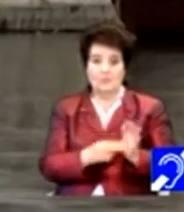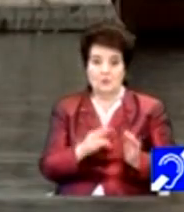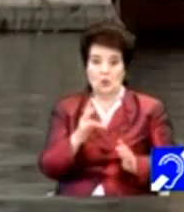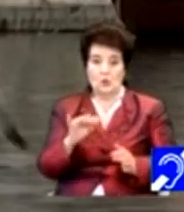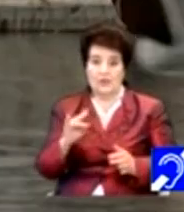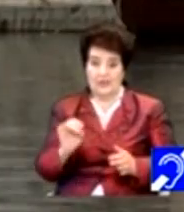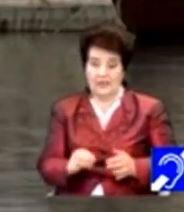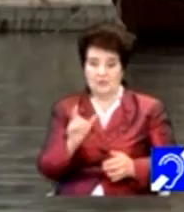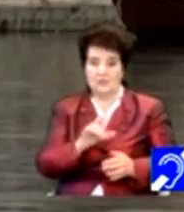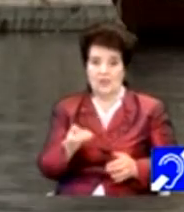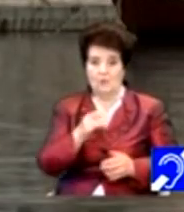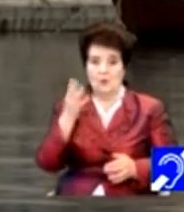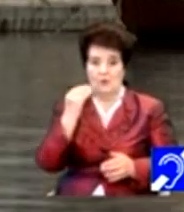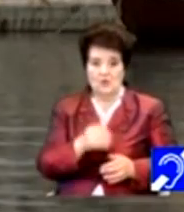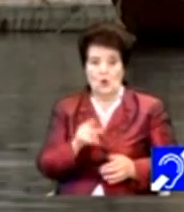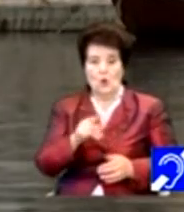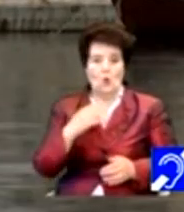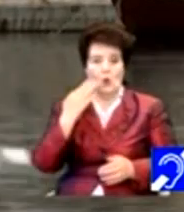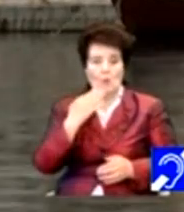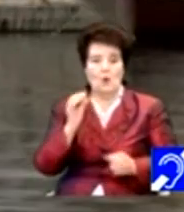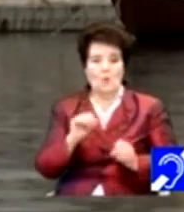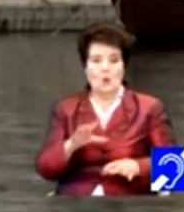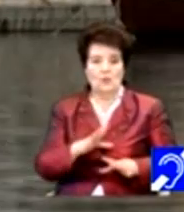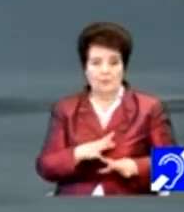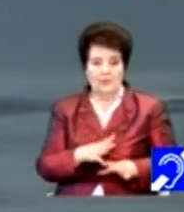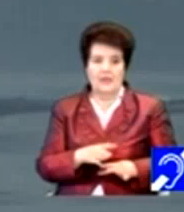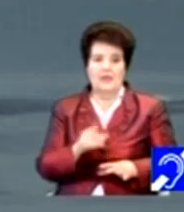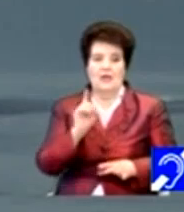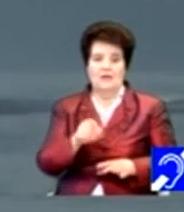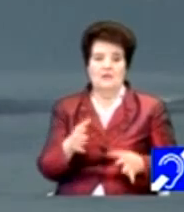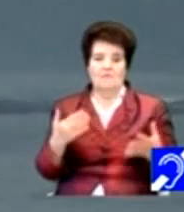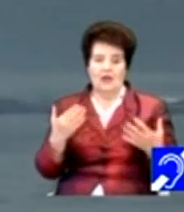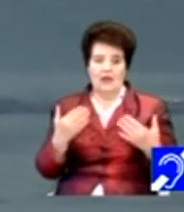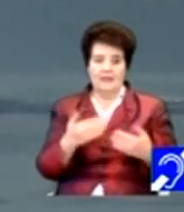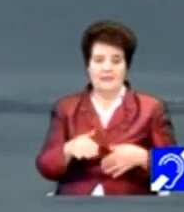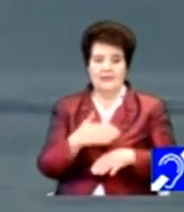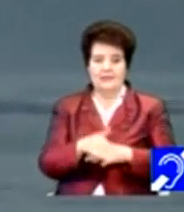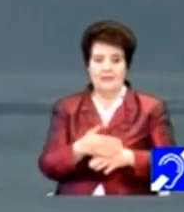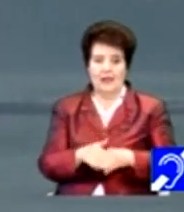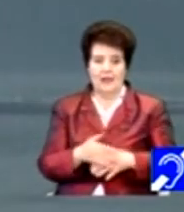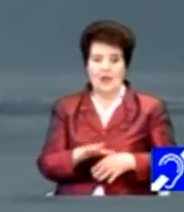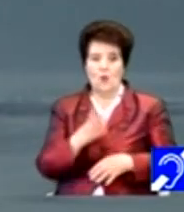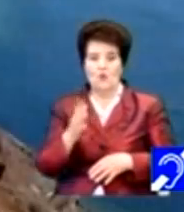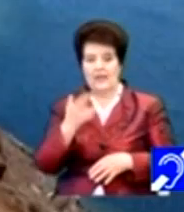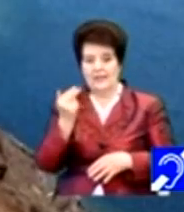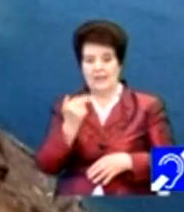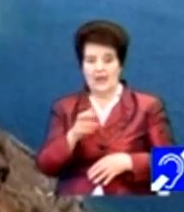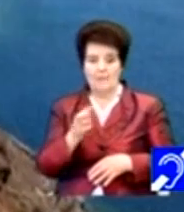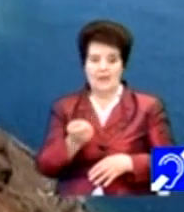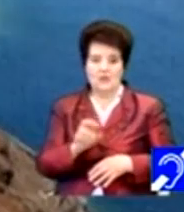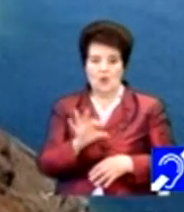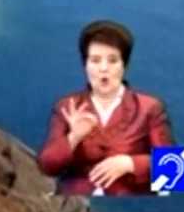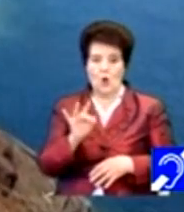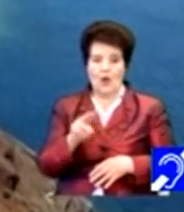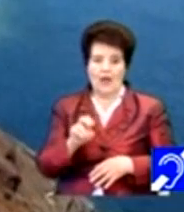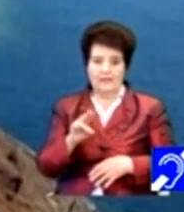iunie, cetățenii Republicii Moldova cu cetățenie română pot pune pe lista dorințelor vacanțele în străinătate, însă nu oriunde. Italia, Franța, Belgia și